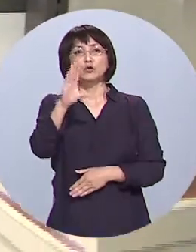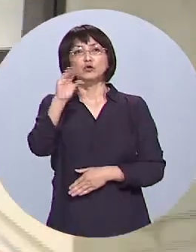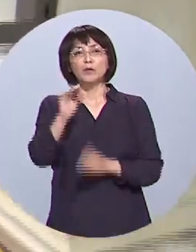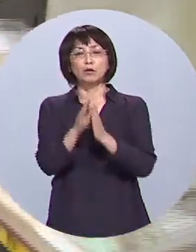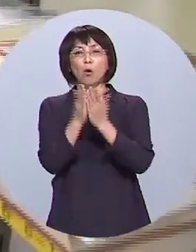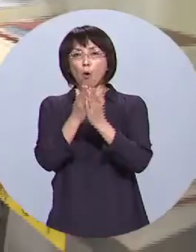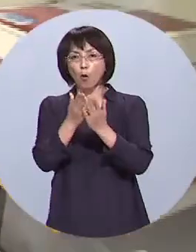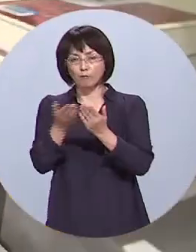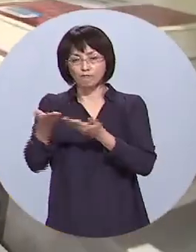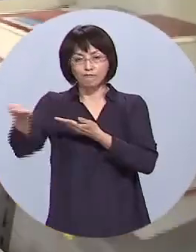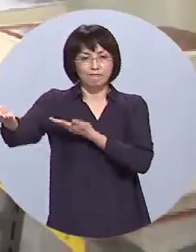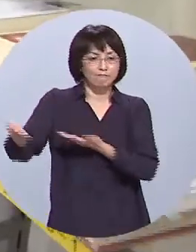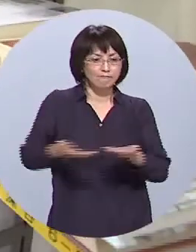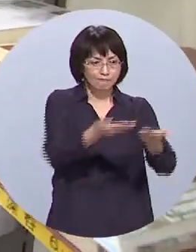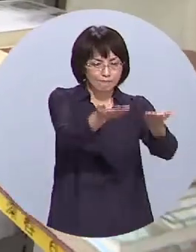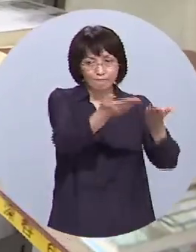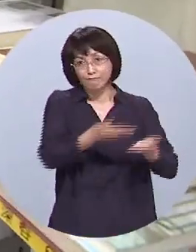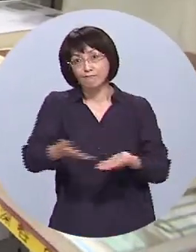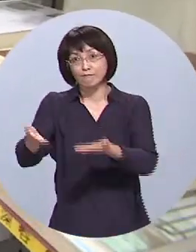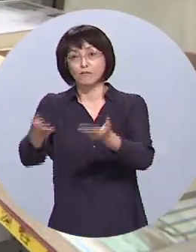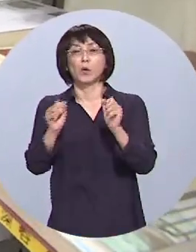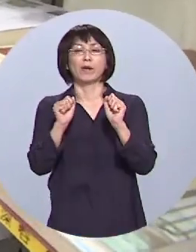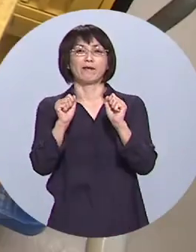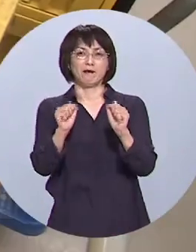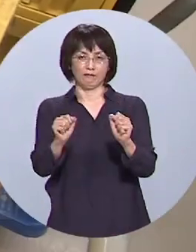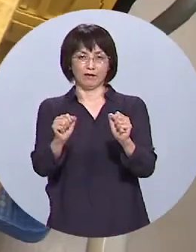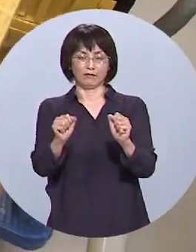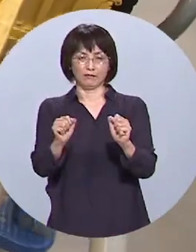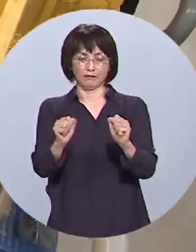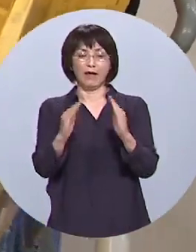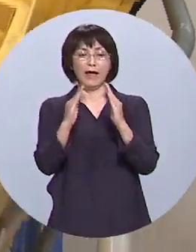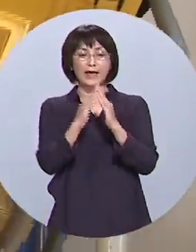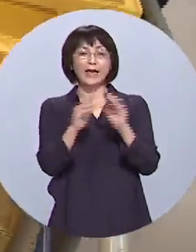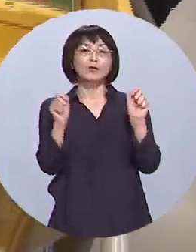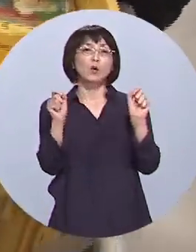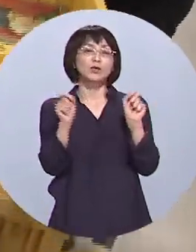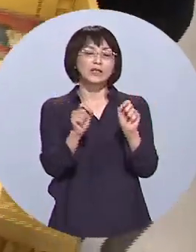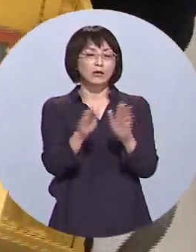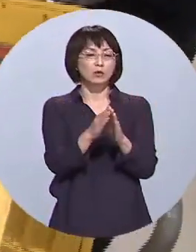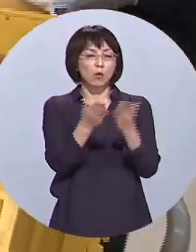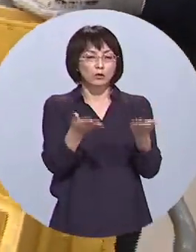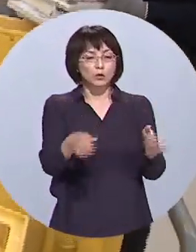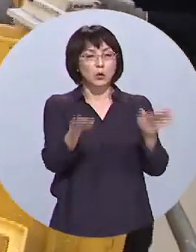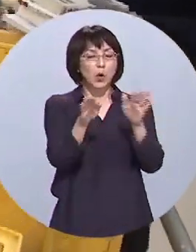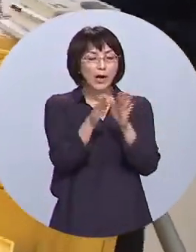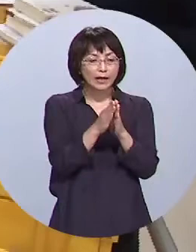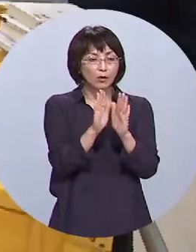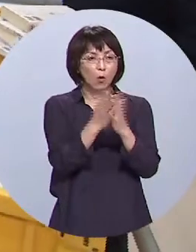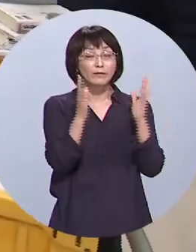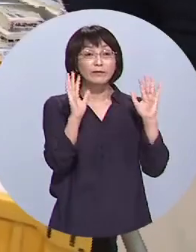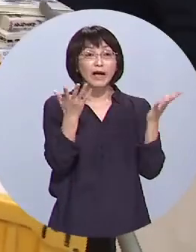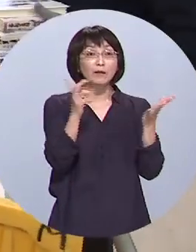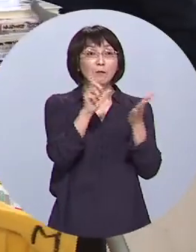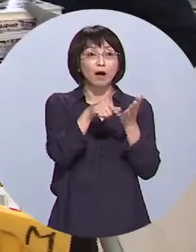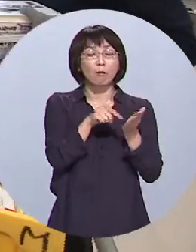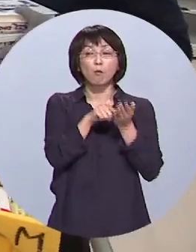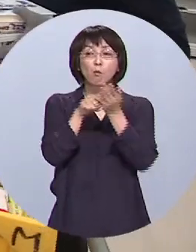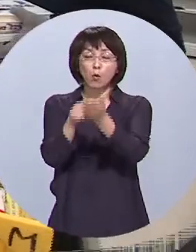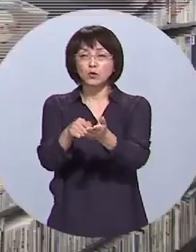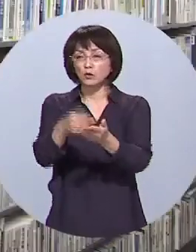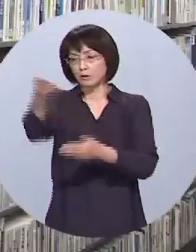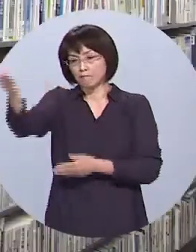。最寄りの図書館にない本が県立図書館に集められてくるんですね。